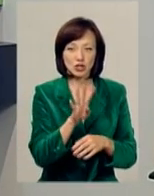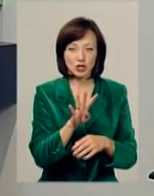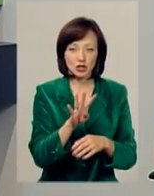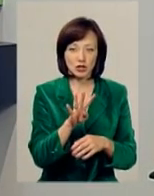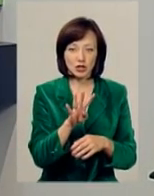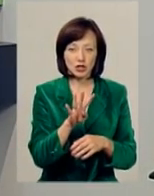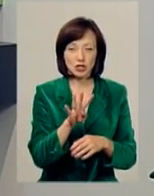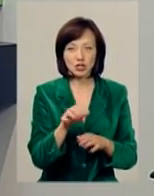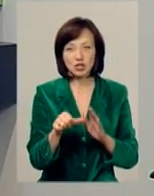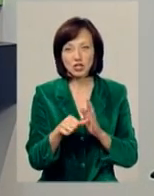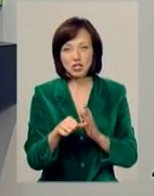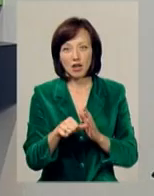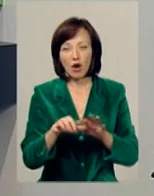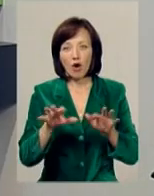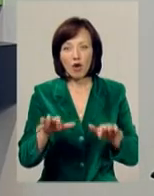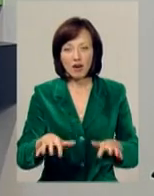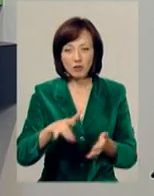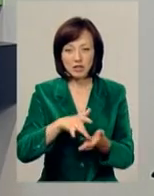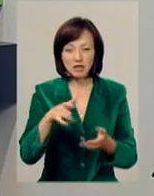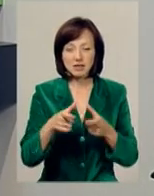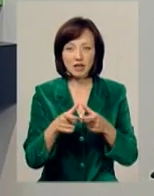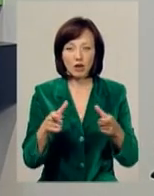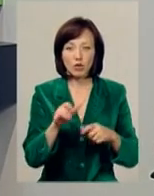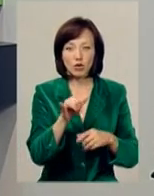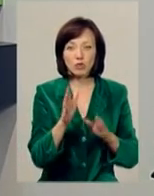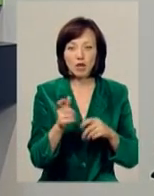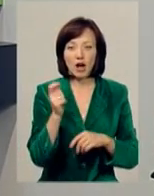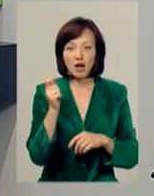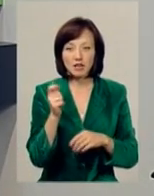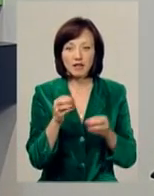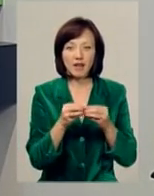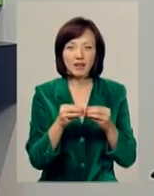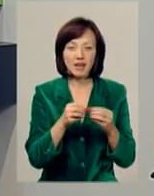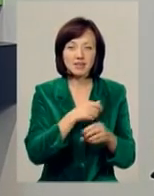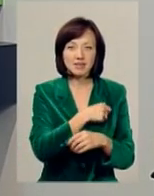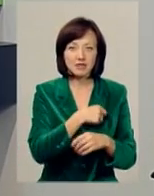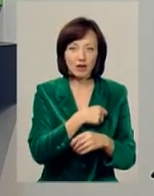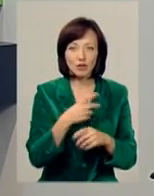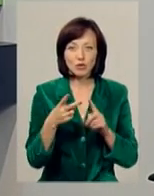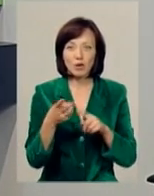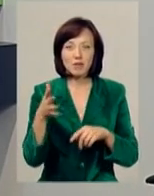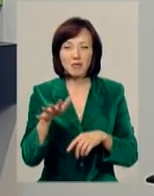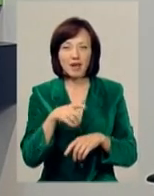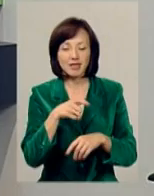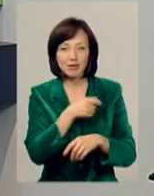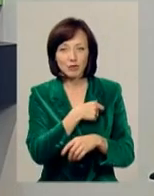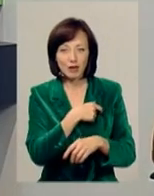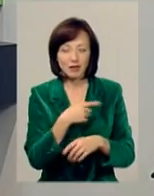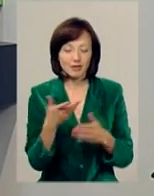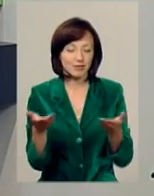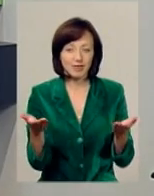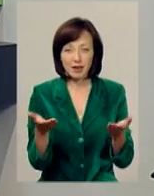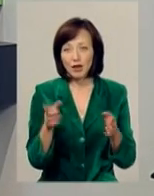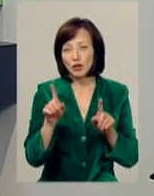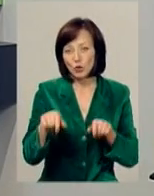е голів осередків з карточками у одного буде карточка на 10 депутатів у одного на п'ять депутатів у одного на шість тобто